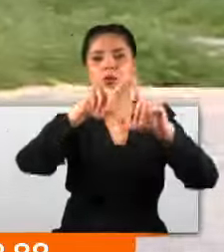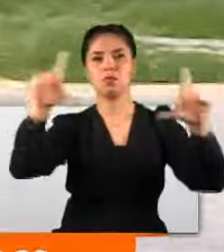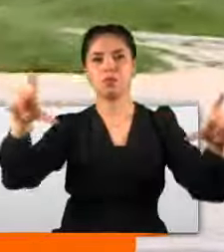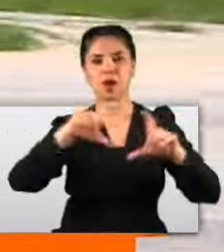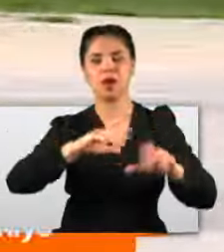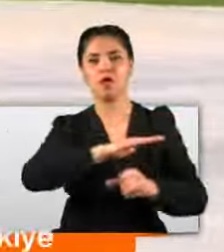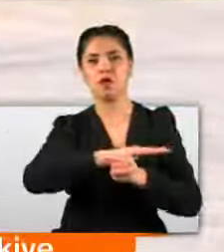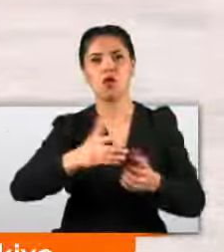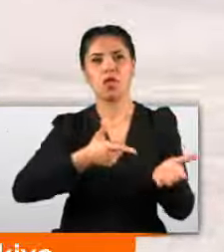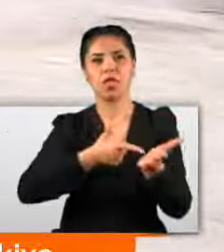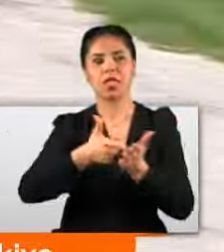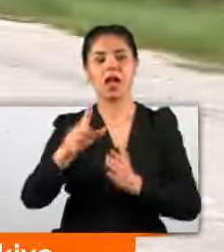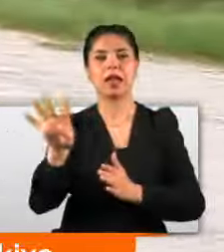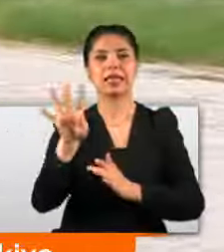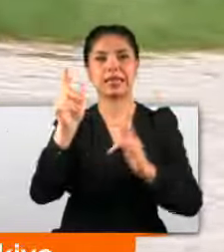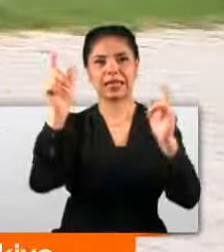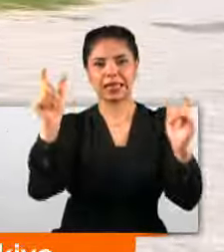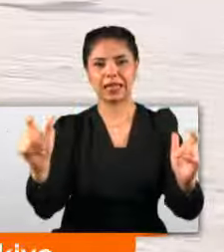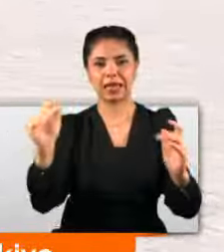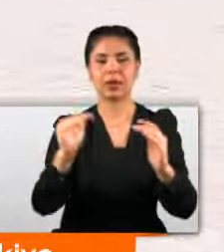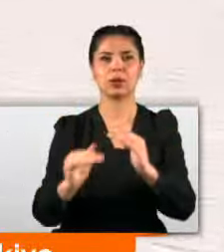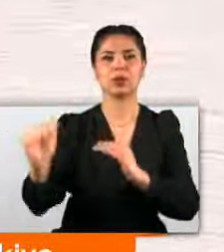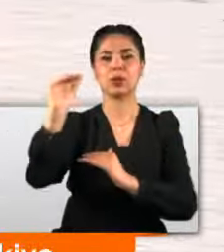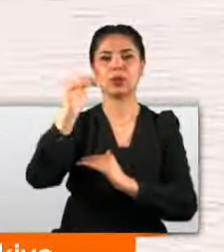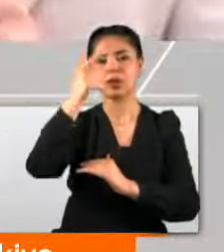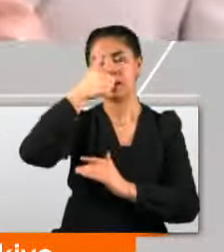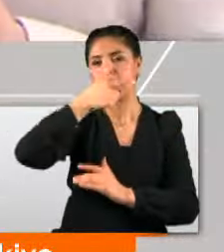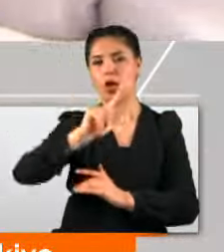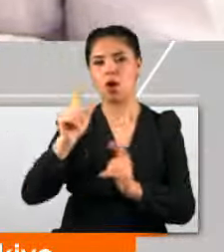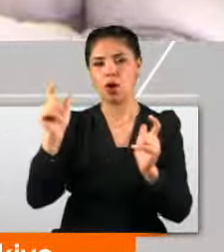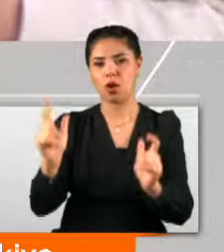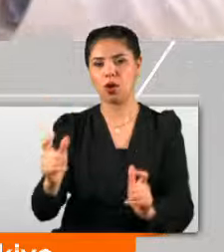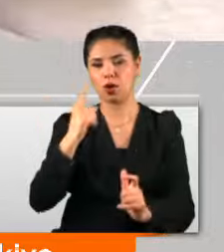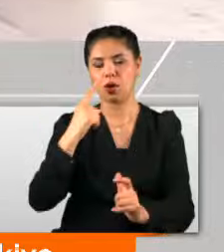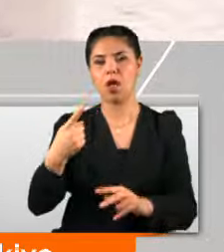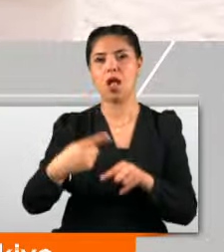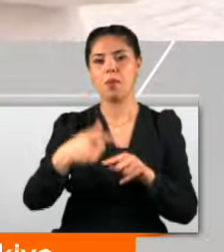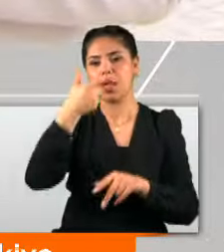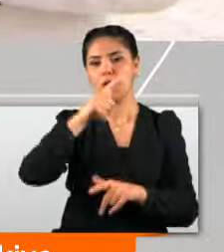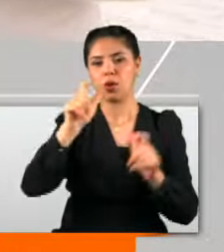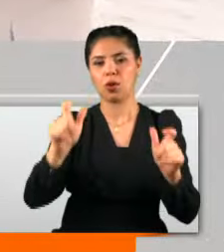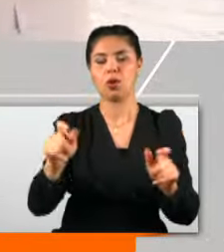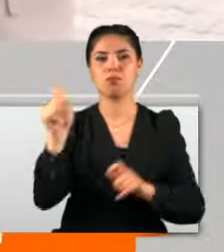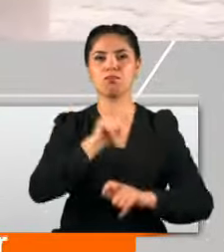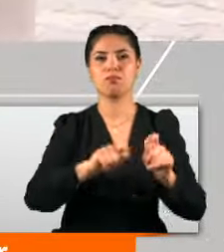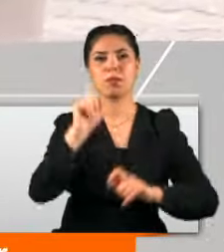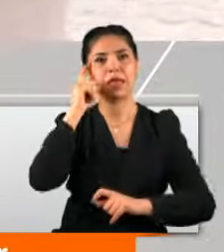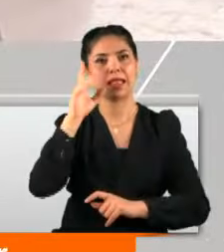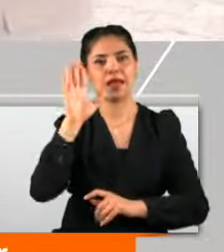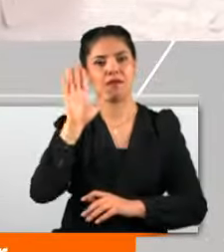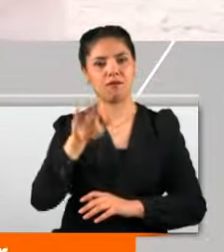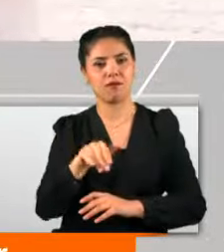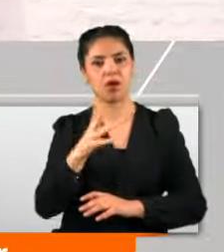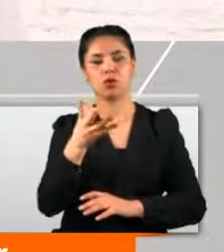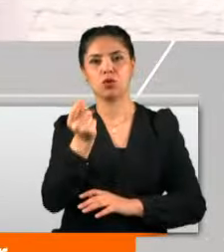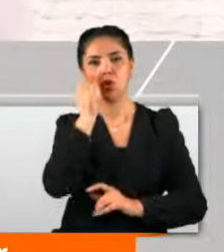tarlalardan biri de Kırklareli'nin en yüksek rakımlı köylerinden birinde Ahmetler köyüne yapılacağı iddia edilmişti ve Buradan pek çok